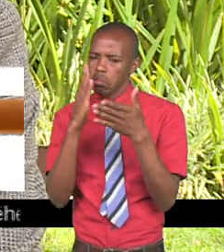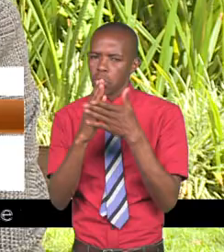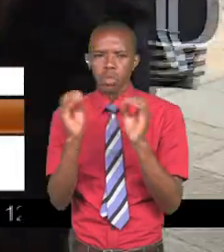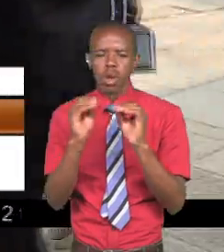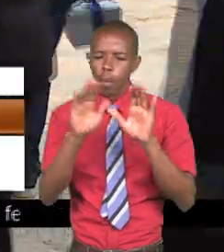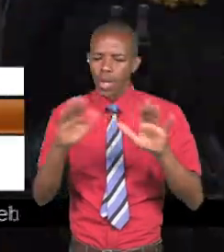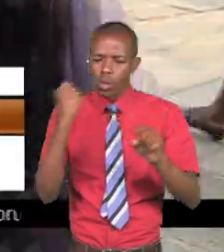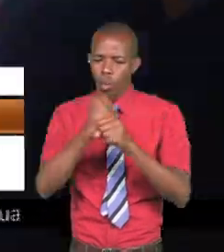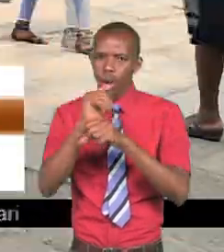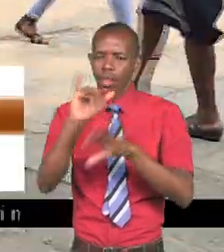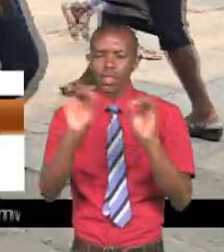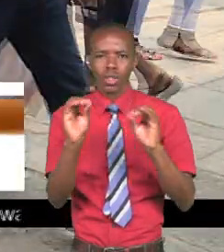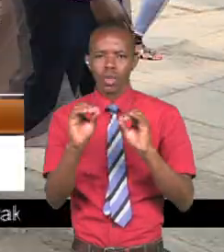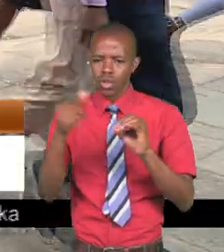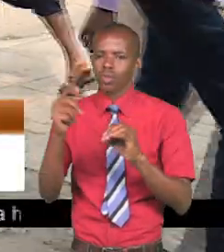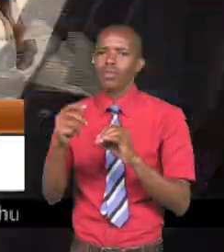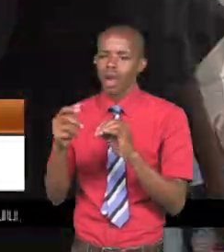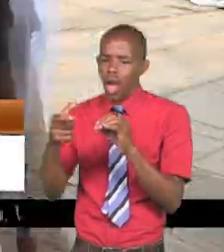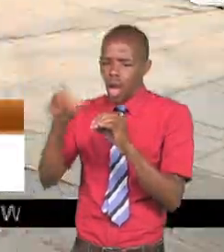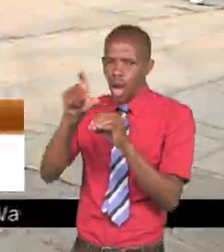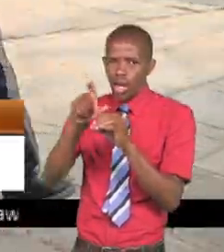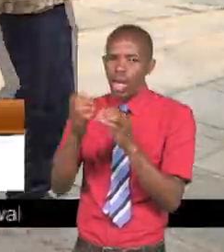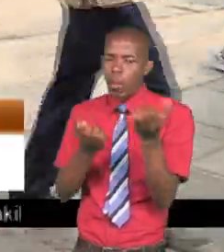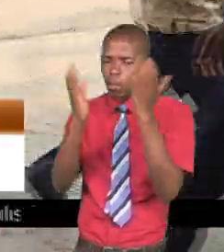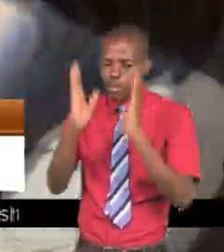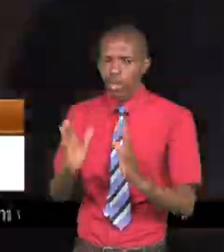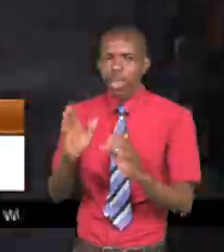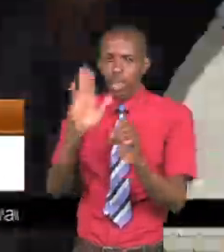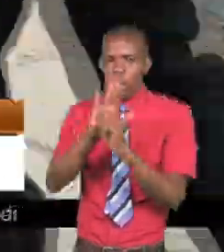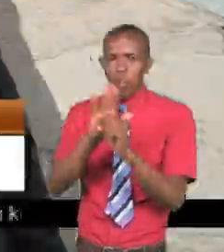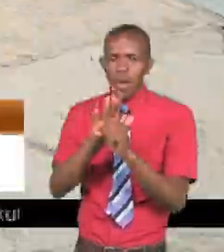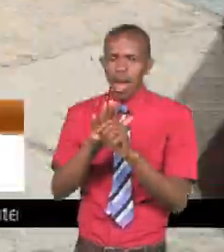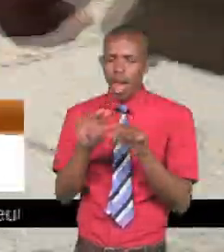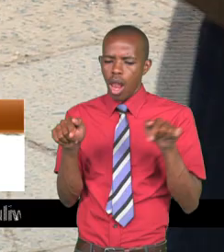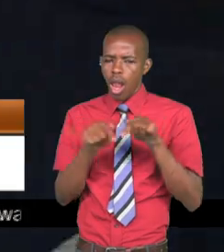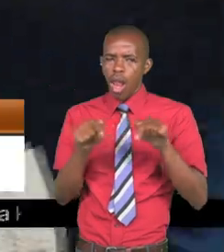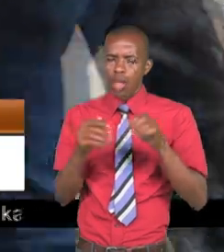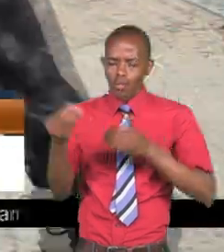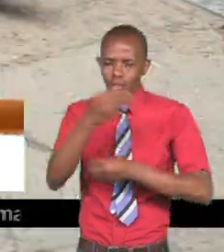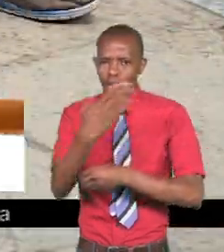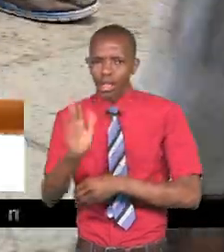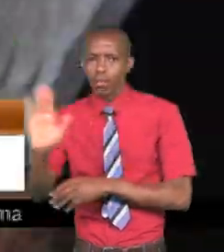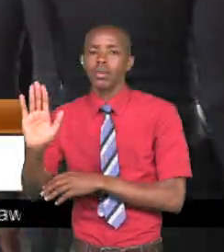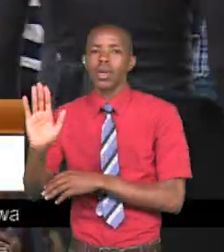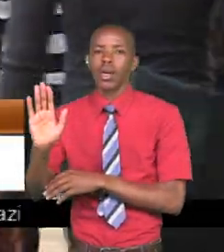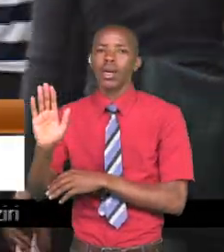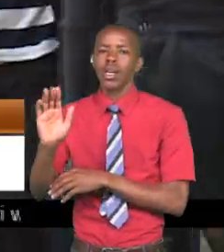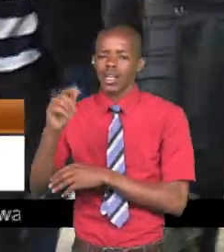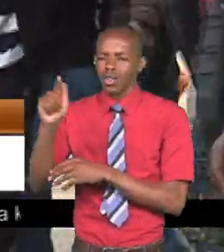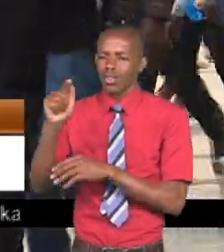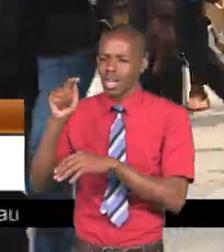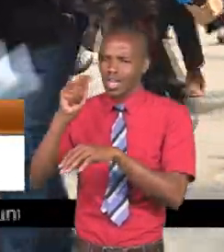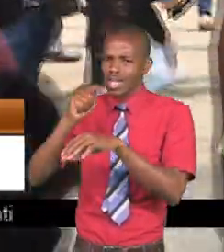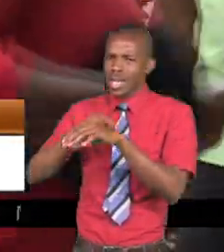works. Anazidi kuongeza kuwa wafanyabiashara wengi huwa na pupa ya kuuza bidhaa zao, na hivyo basi hawachukui